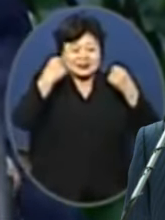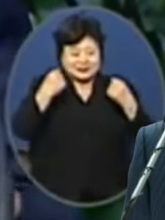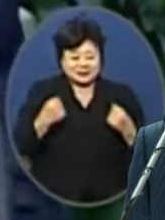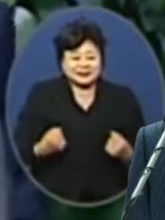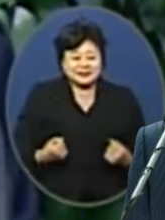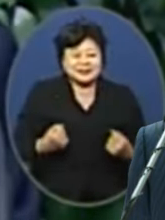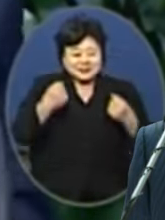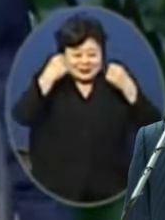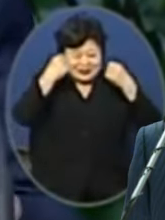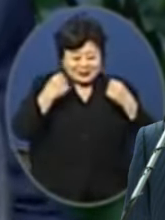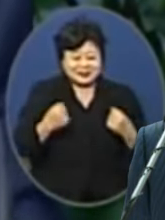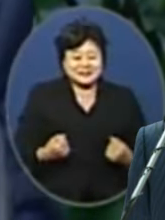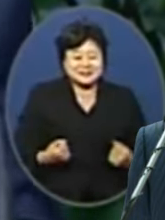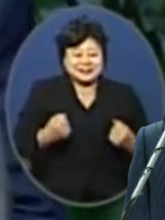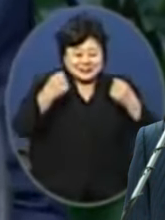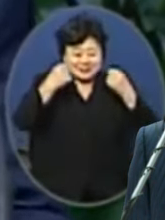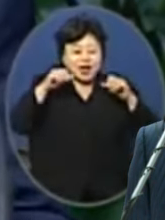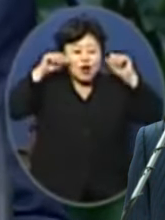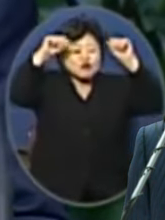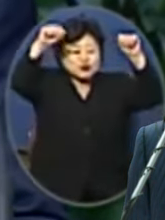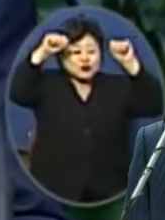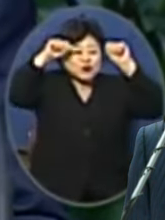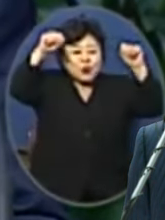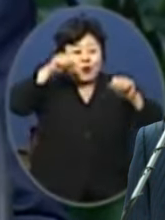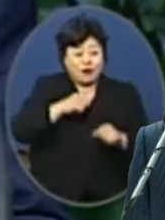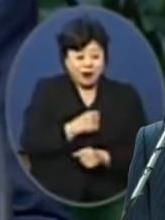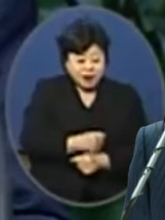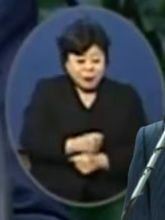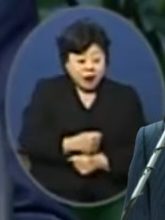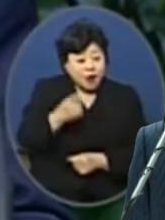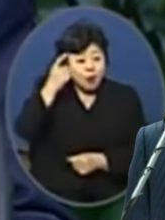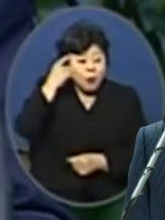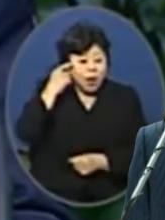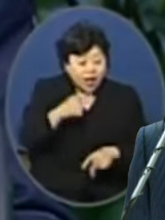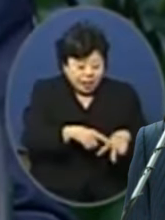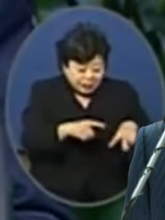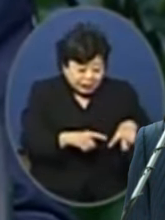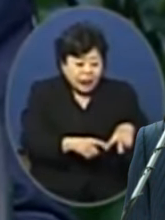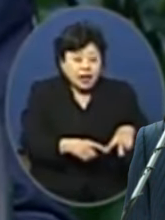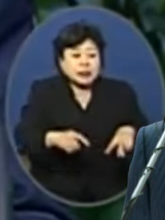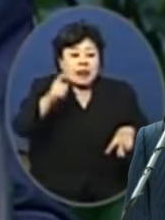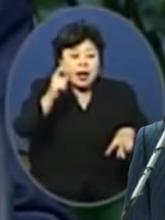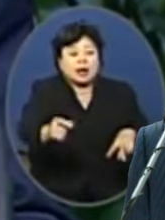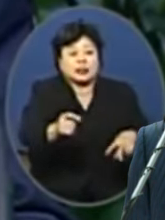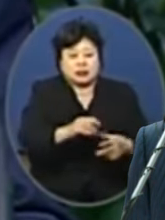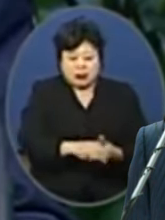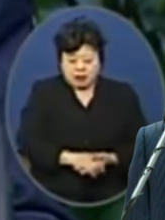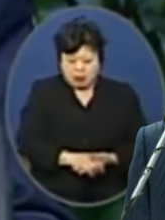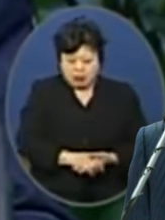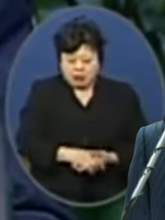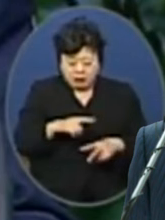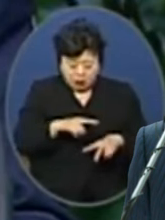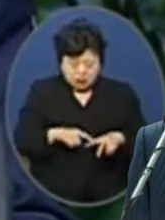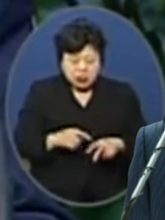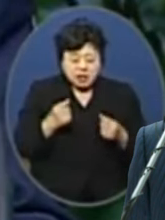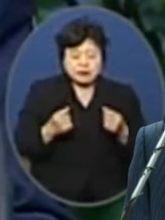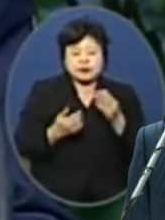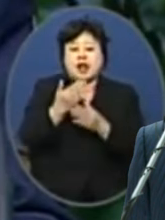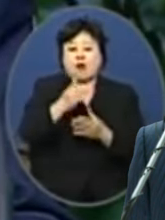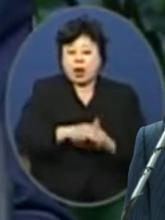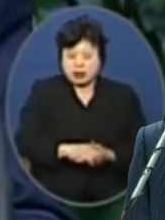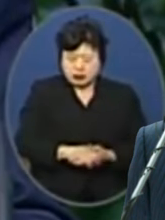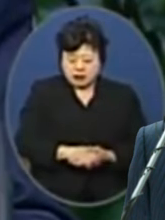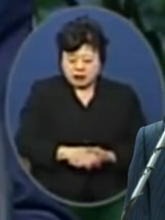다음 이걸 매일같이 하십시오 그 왜 그렇게 해 사람은 다리에서 힘 힘이 생기고 다리에서 힘이